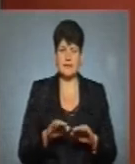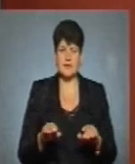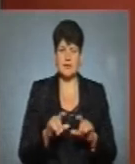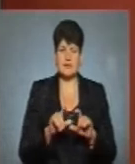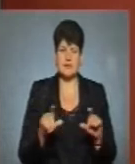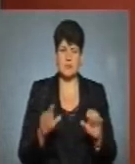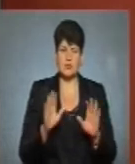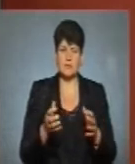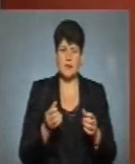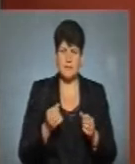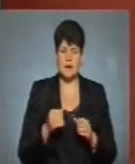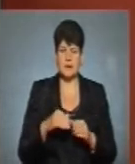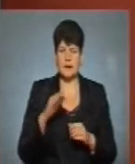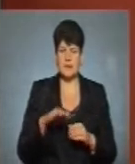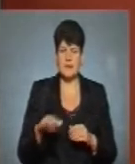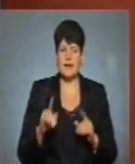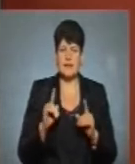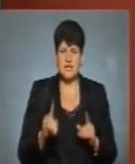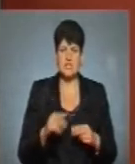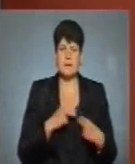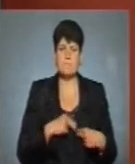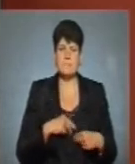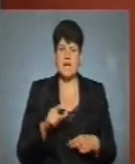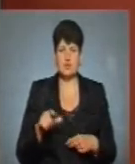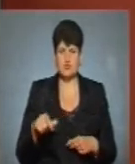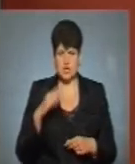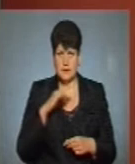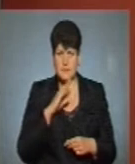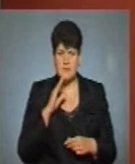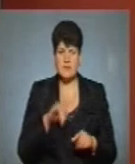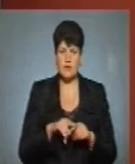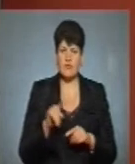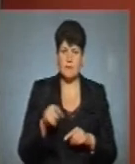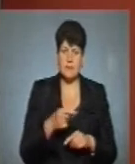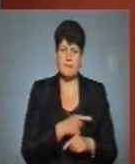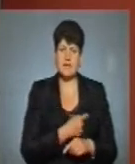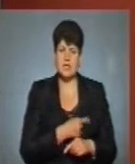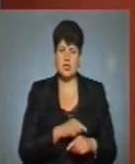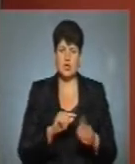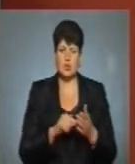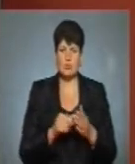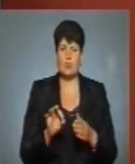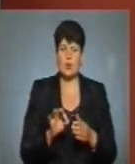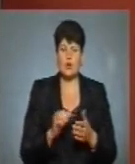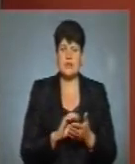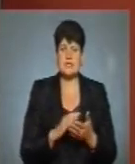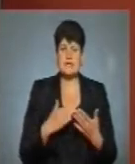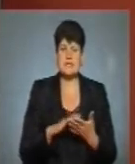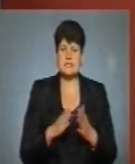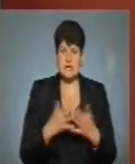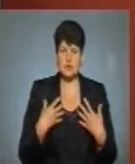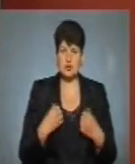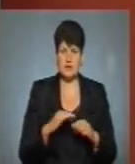лише працюючих батьків. Про це повідомляє сайт міської ради. Також вимагають медичні довідки про стан здоров'я дітей. Більше